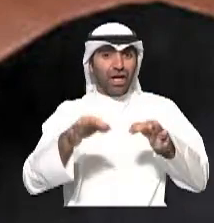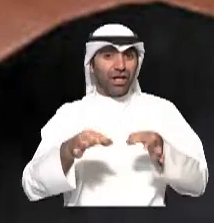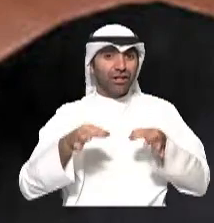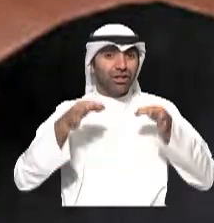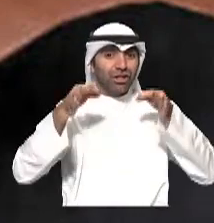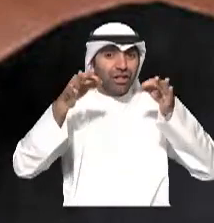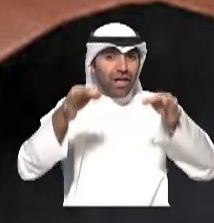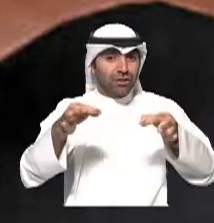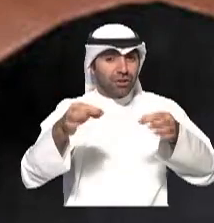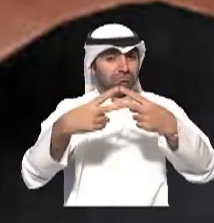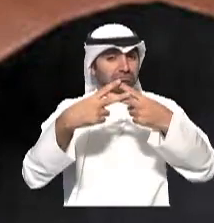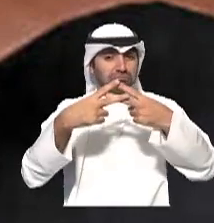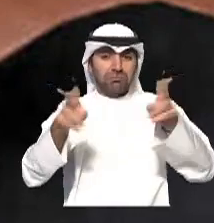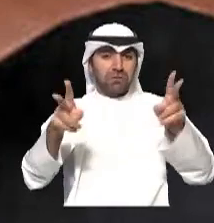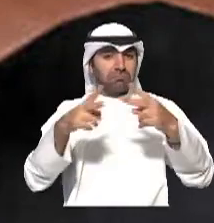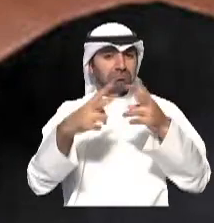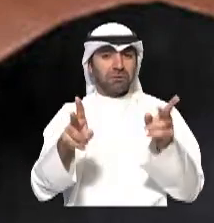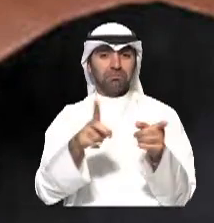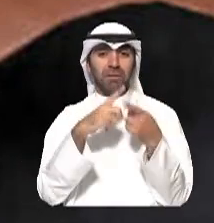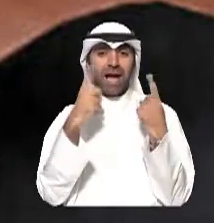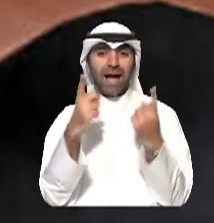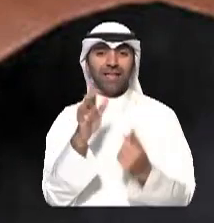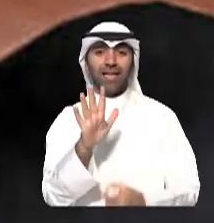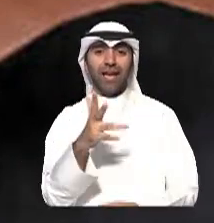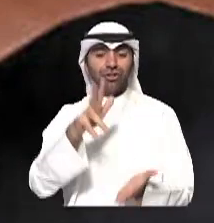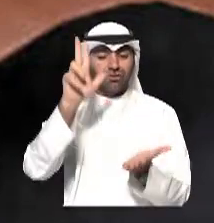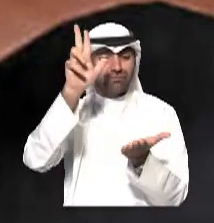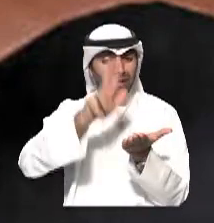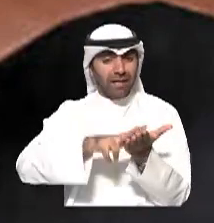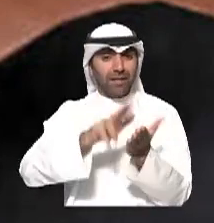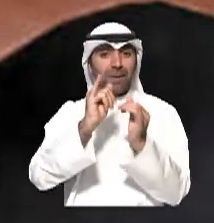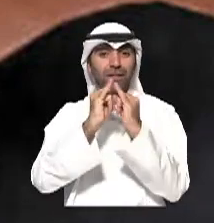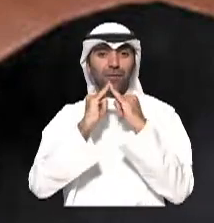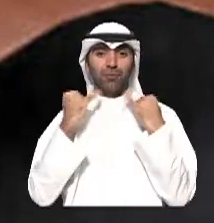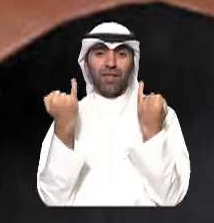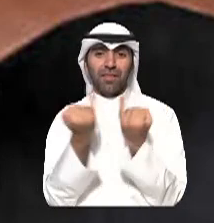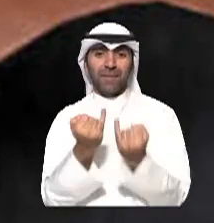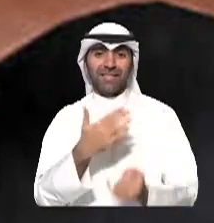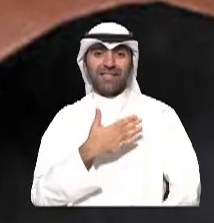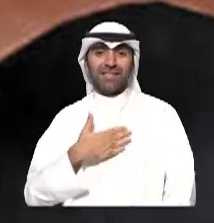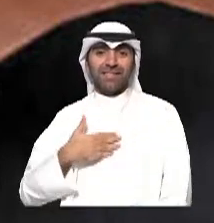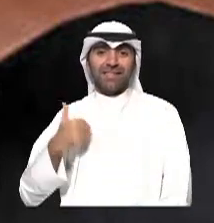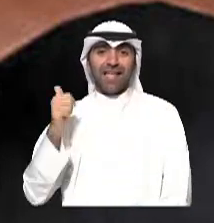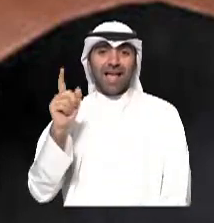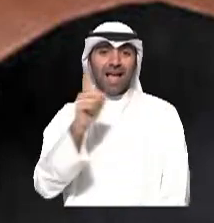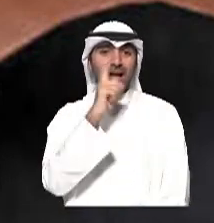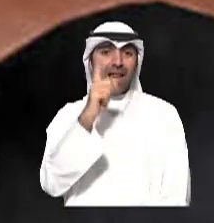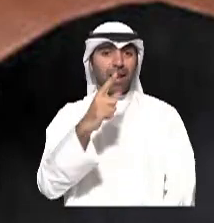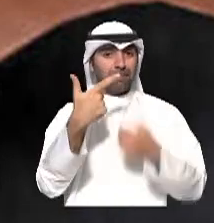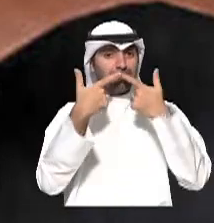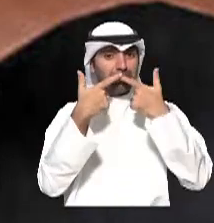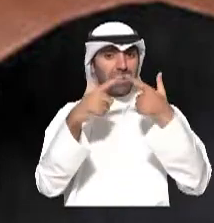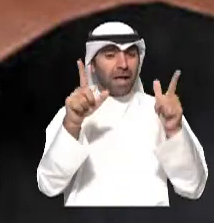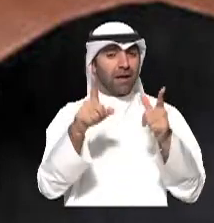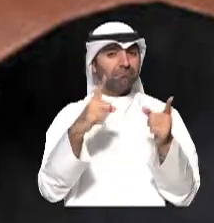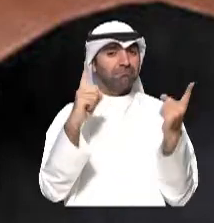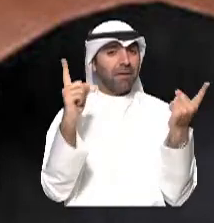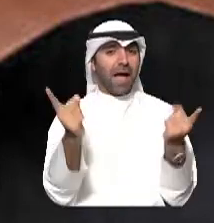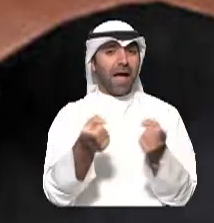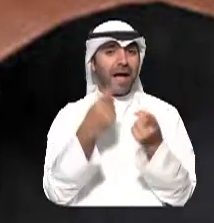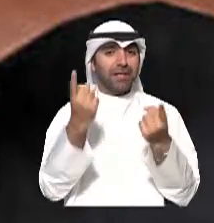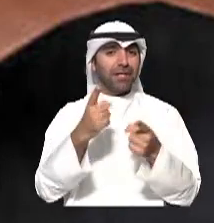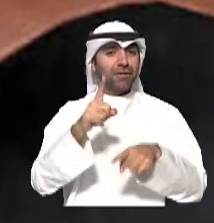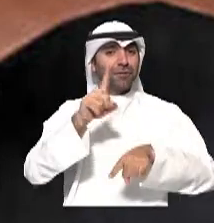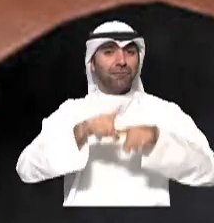المدة المرخص بها من الجهات المصنعة لضمان فعالية التطعيم، وذلك ضمن البروتوكولات